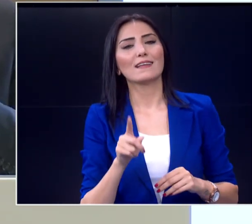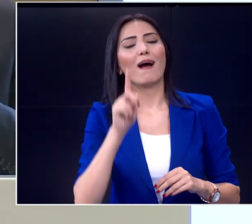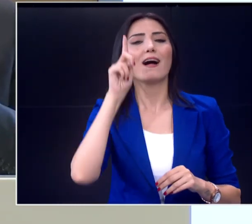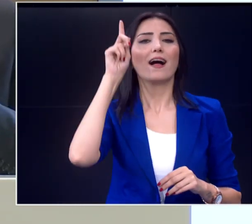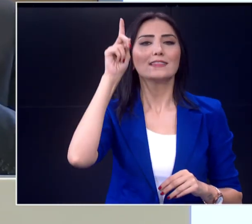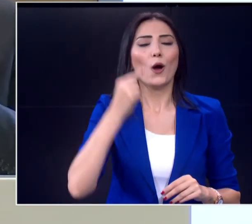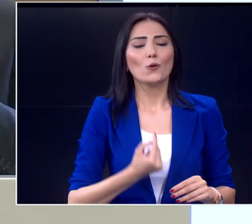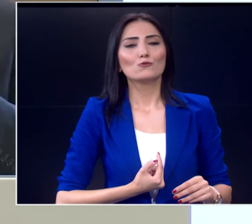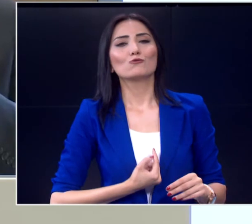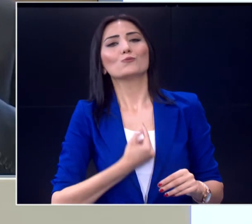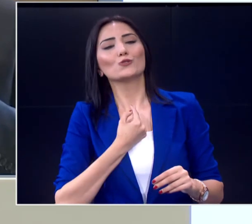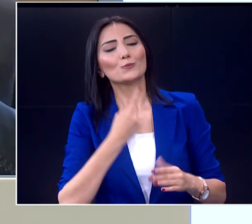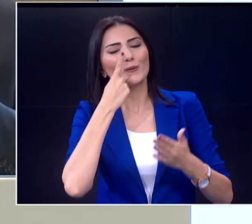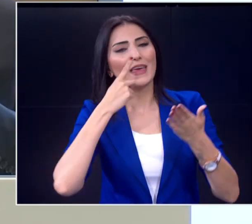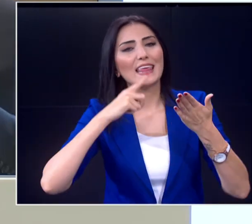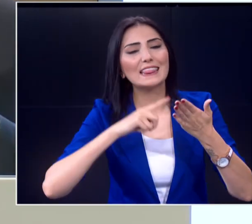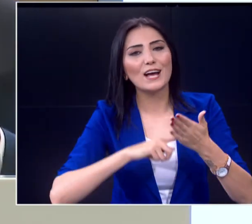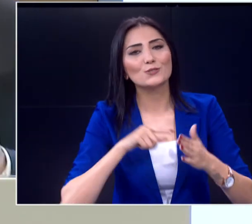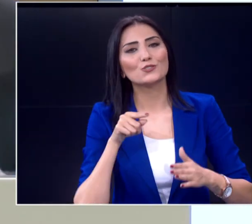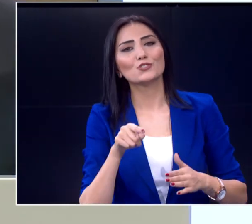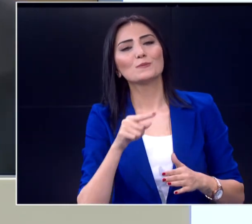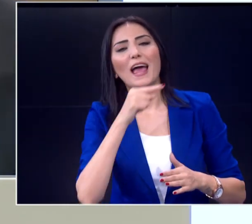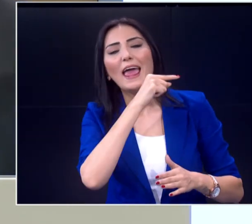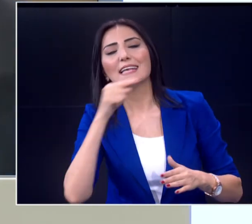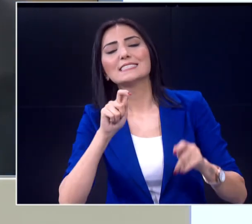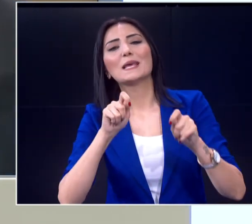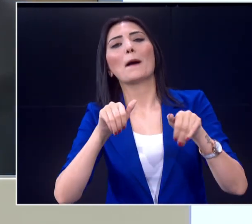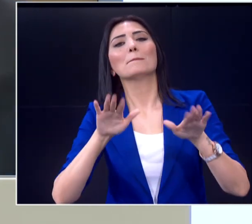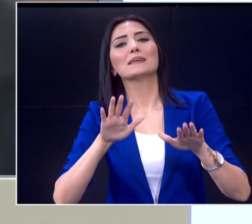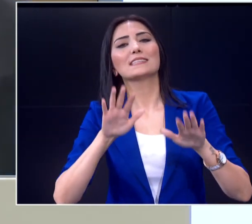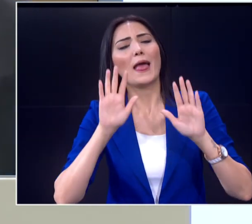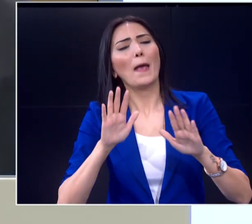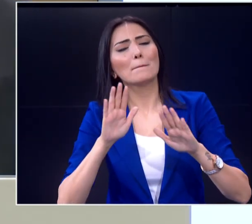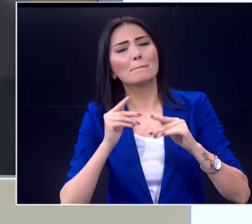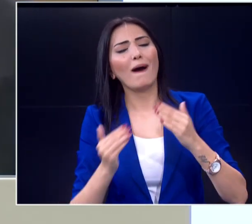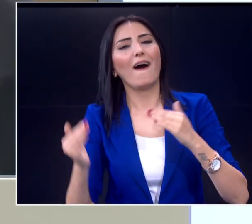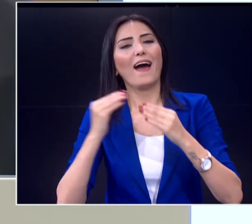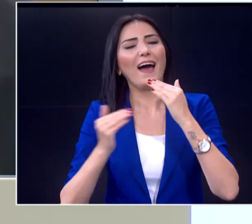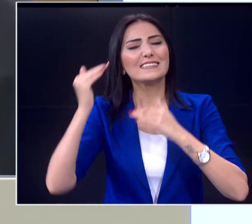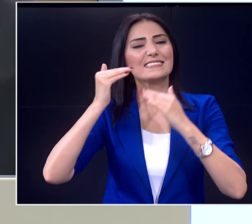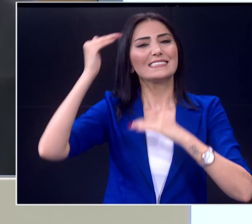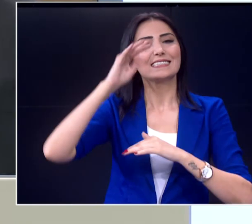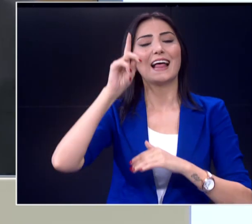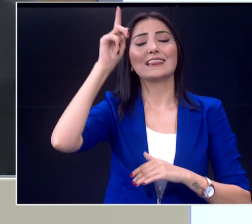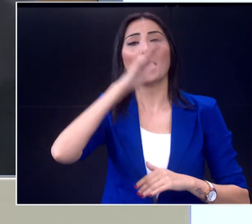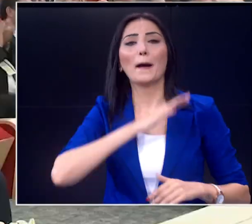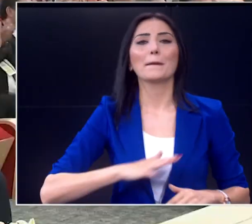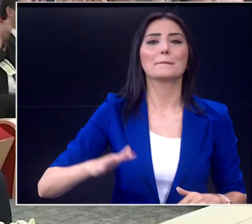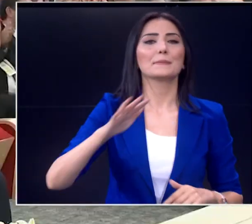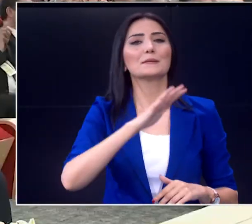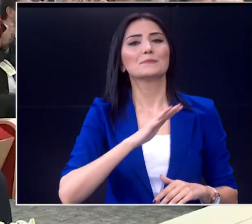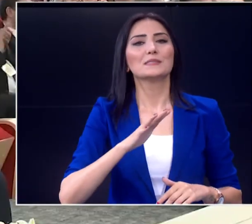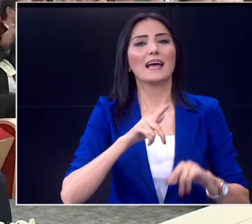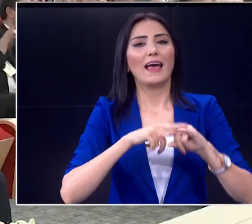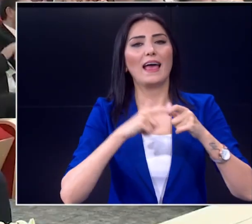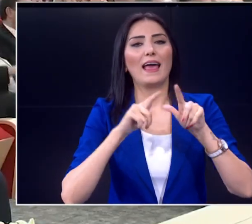Rabbim umudumuzu, inancımızı eksiltmesin, hep arttırsın. Mevlam hepinize